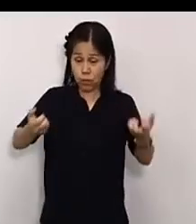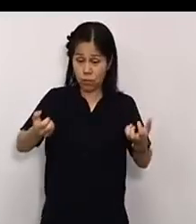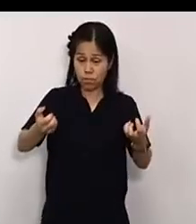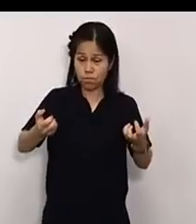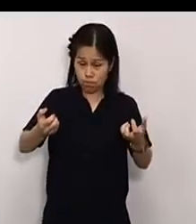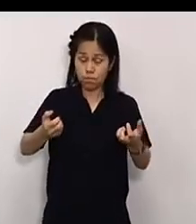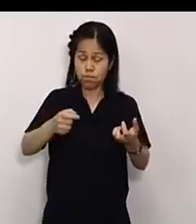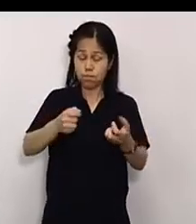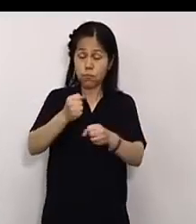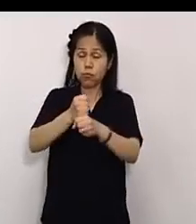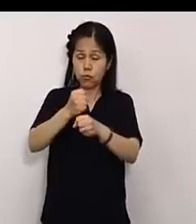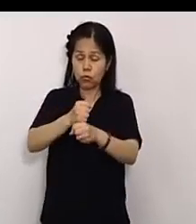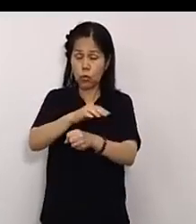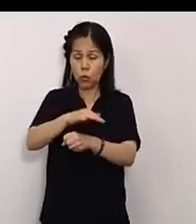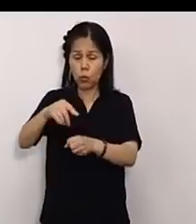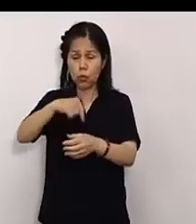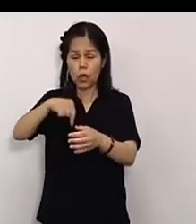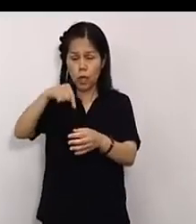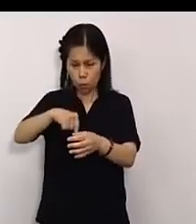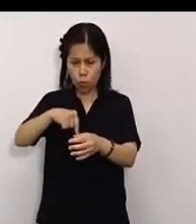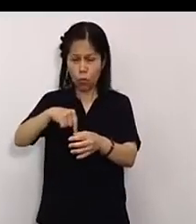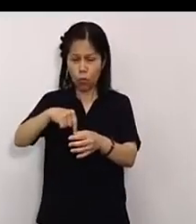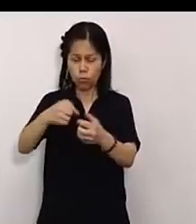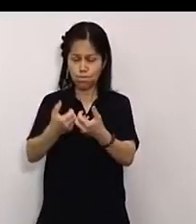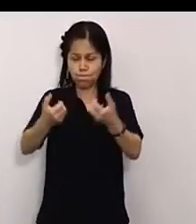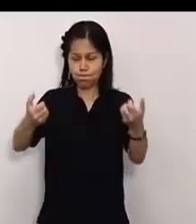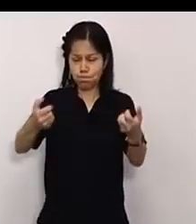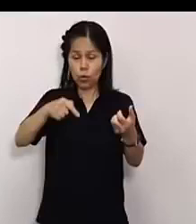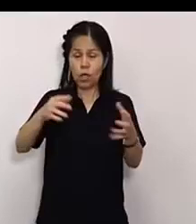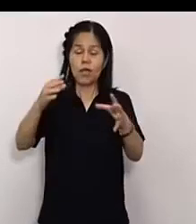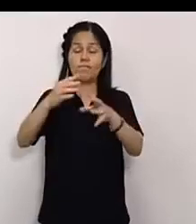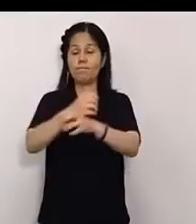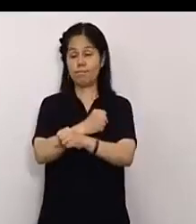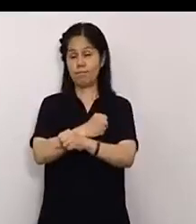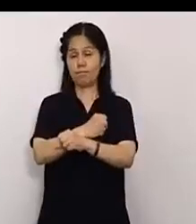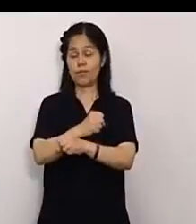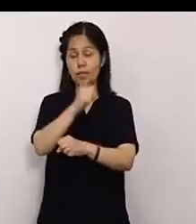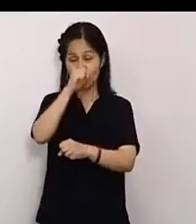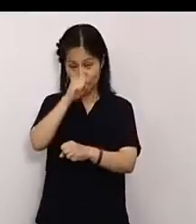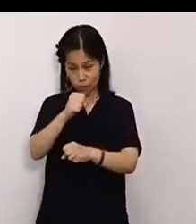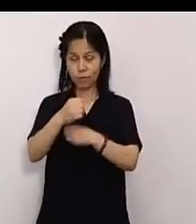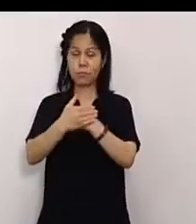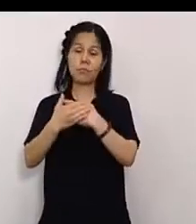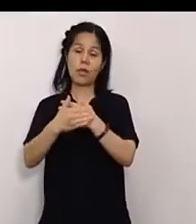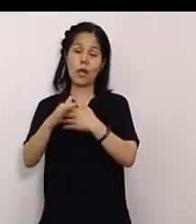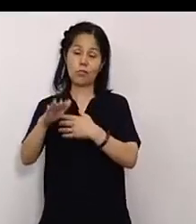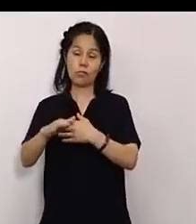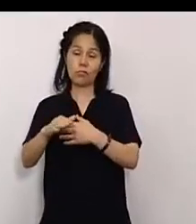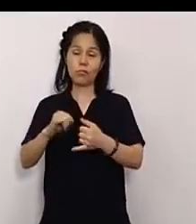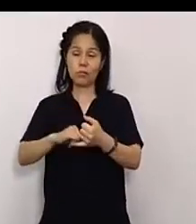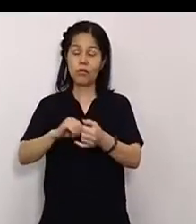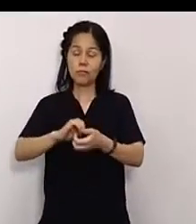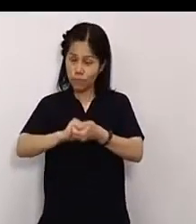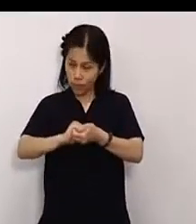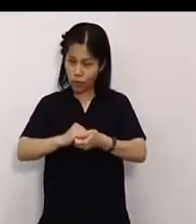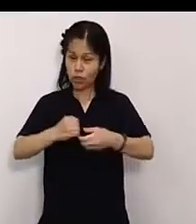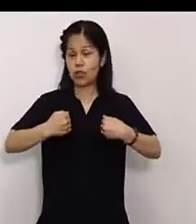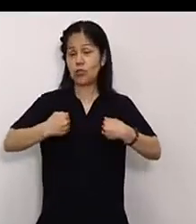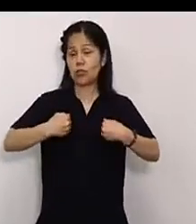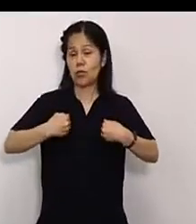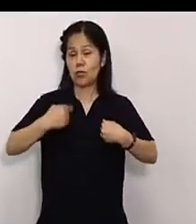たその子どもたちの中のですね分断がなくなるという意味でも、そういうことはぜひ取り組むべきだなというふう